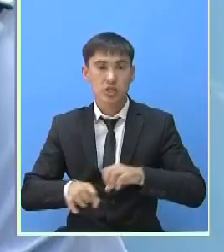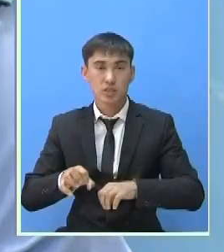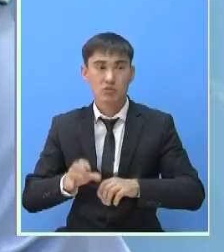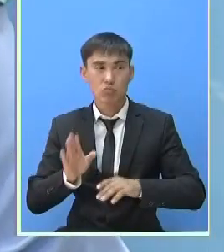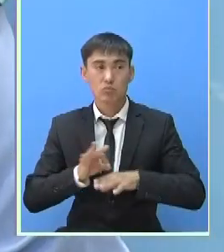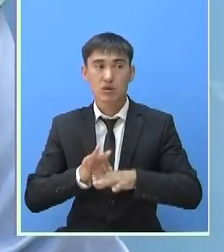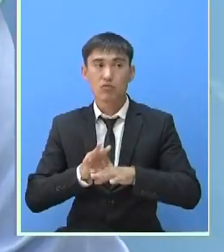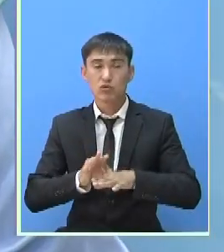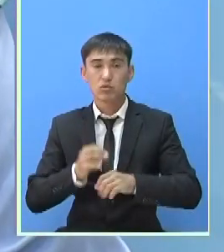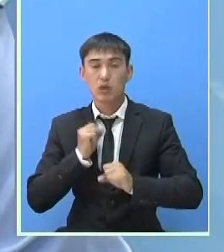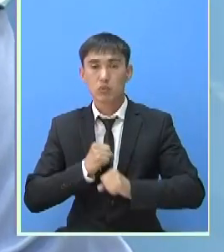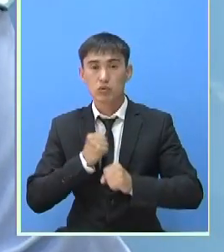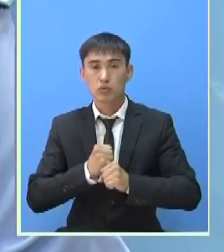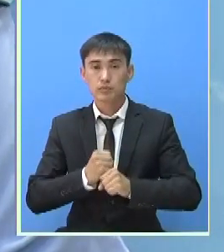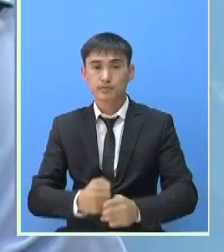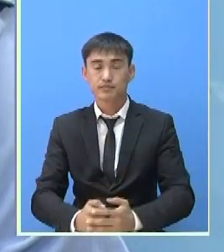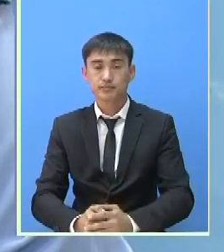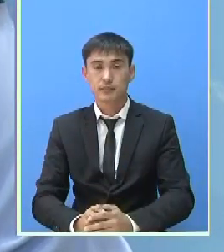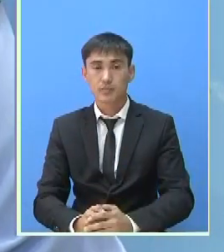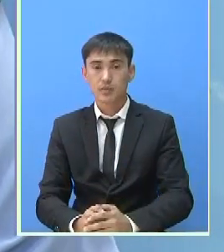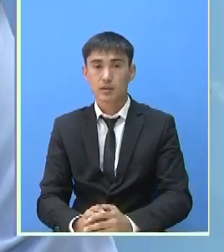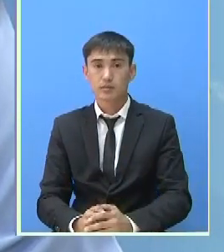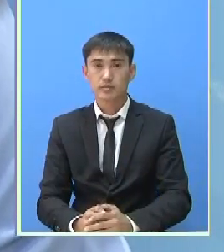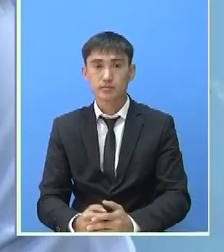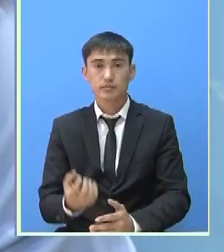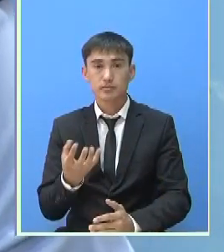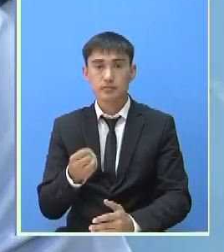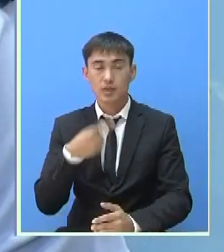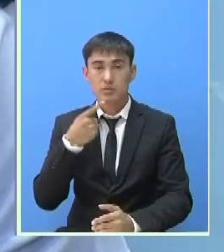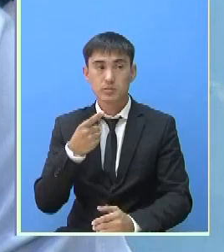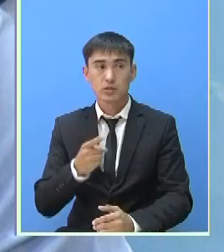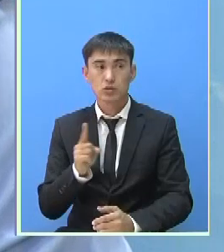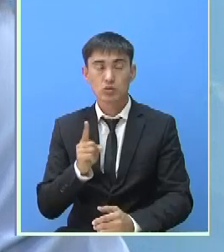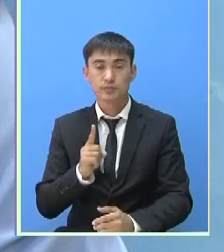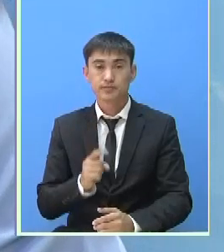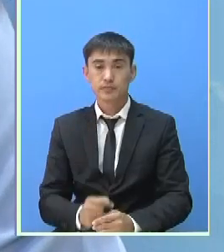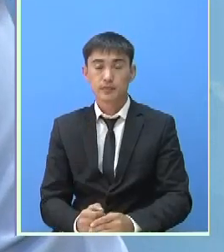мы проводим определенную работу в этом части. То есть даже, как вы отметили,